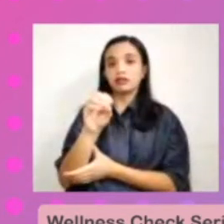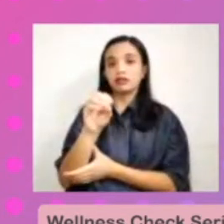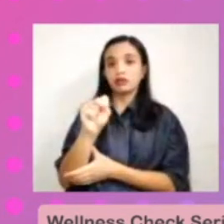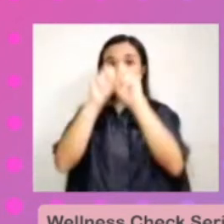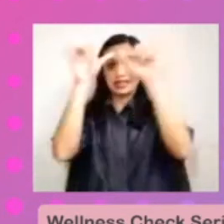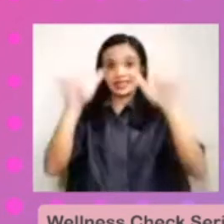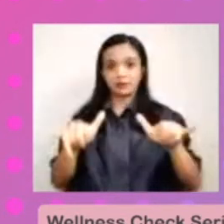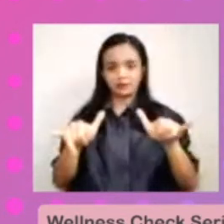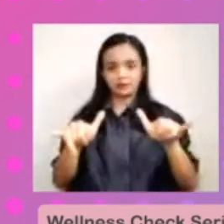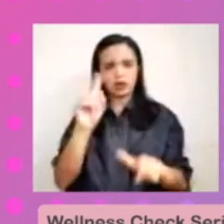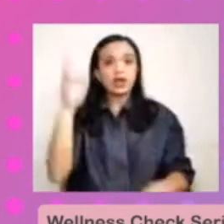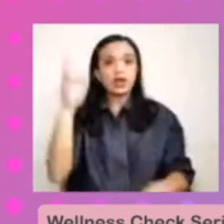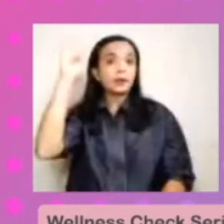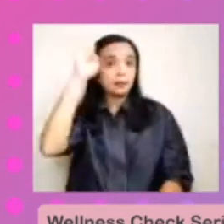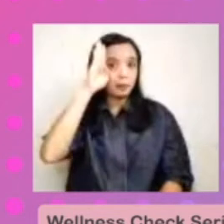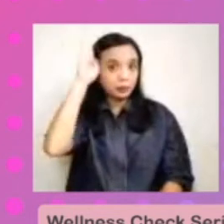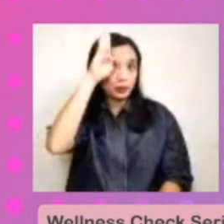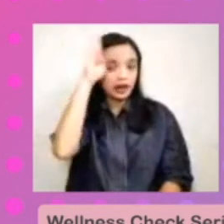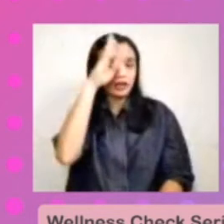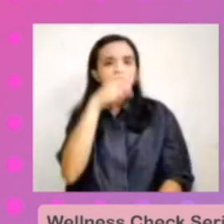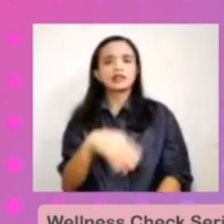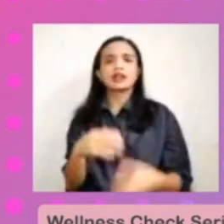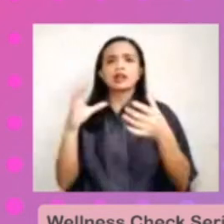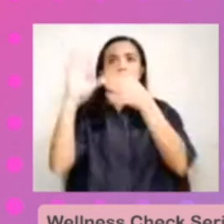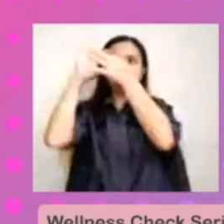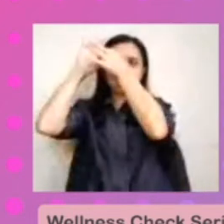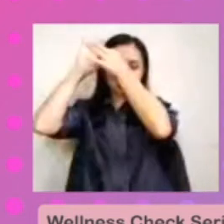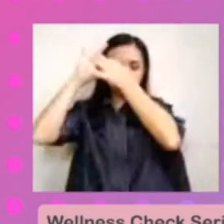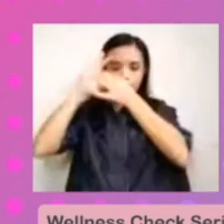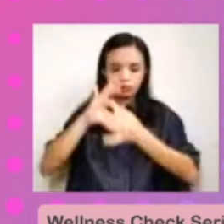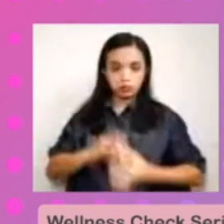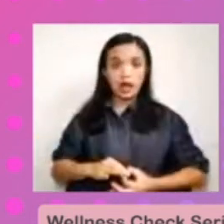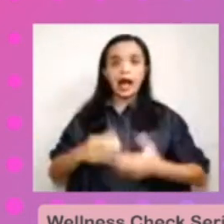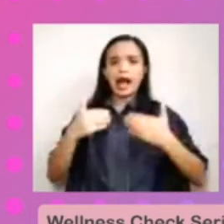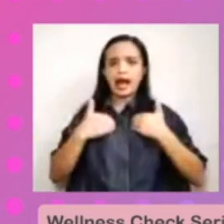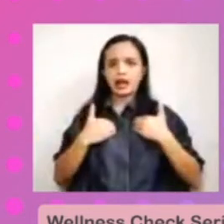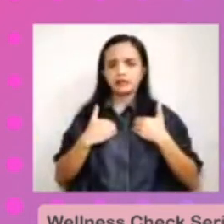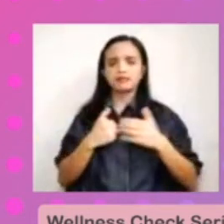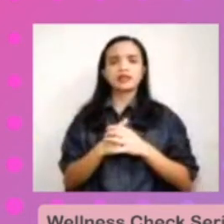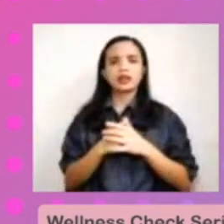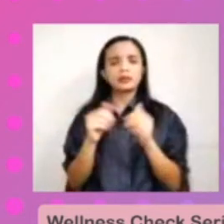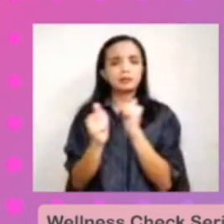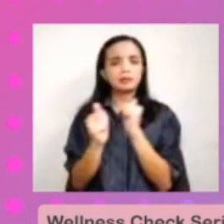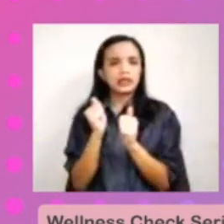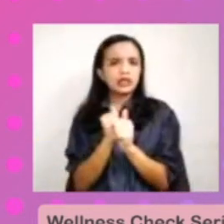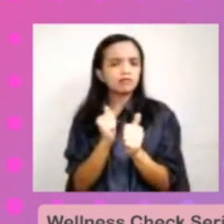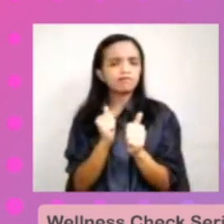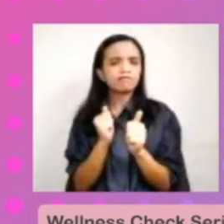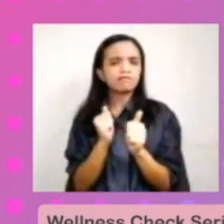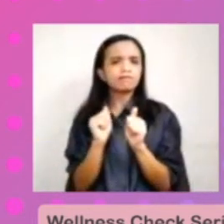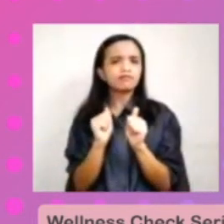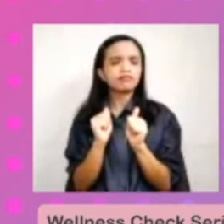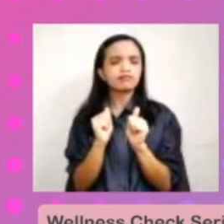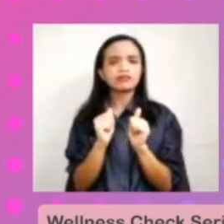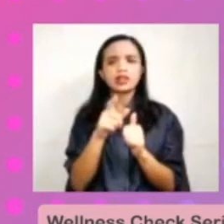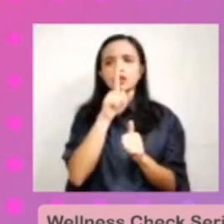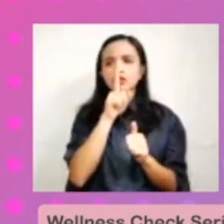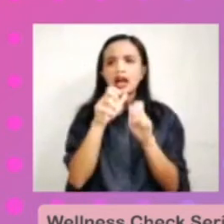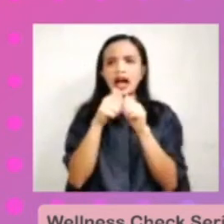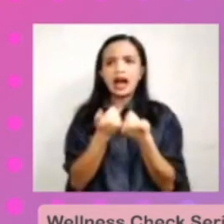system mo, napakalakas ng effect niya sa iyong psychological system. Kasi halimbawa, yung ating tinatawag na nervous